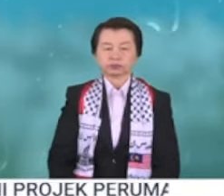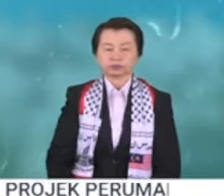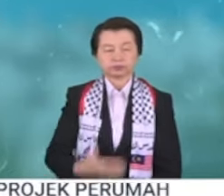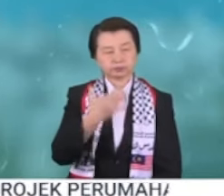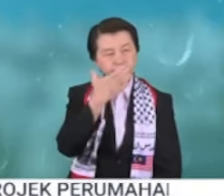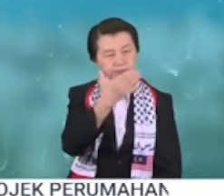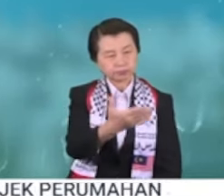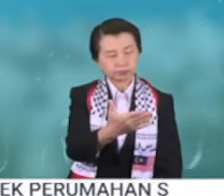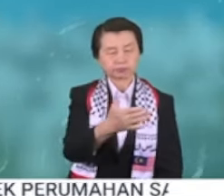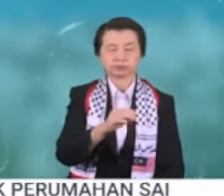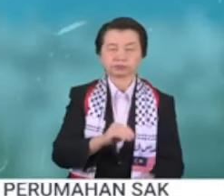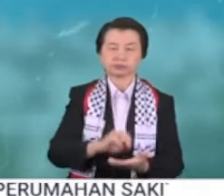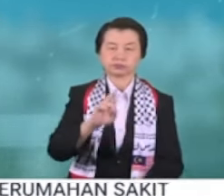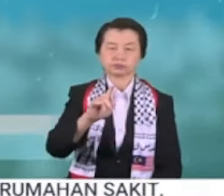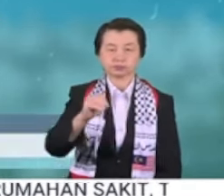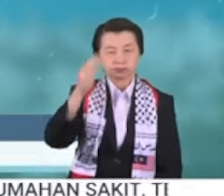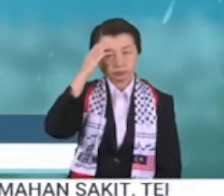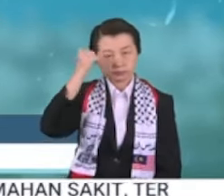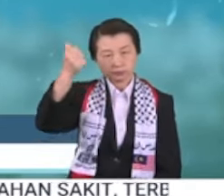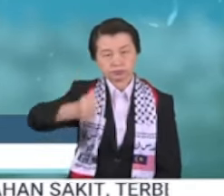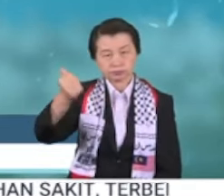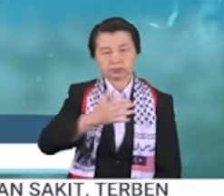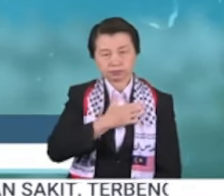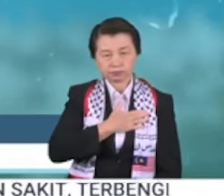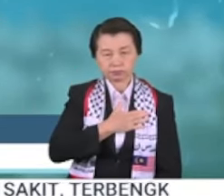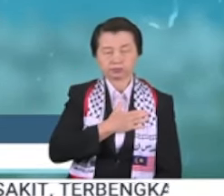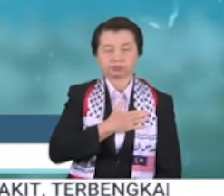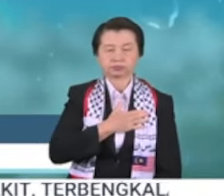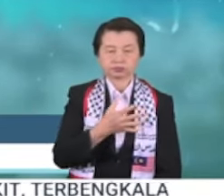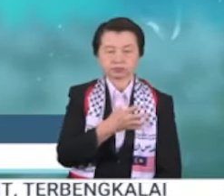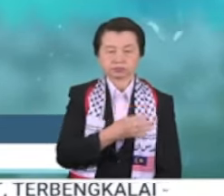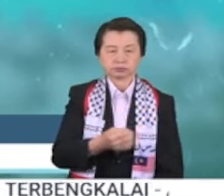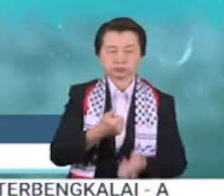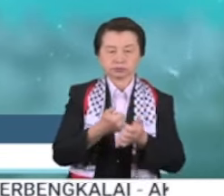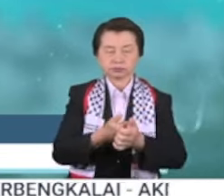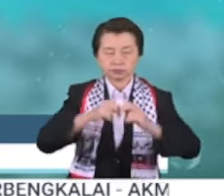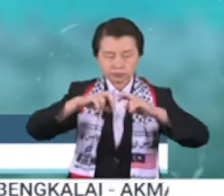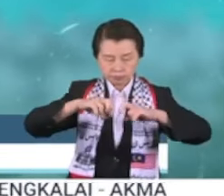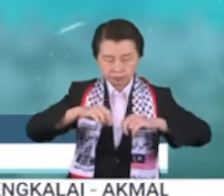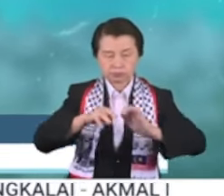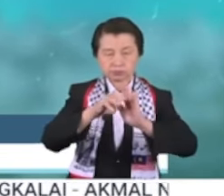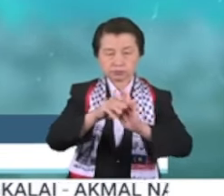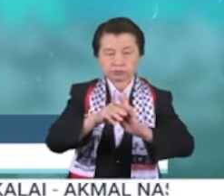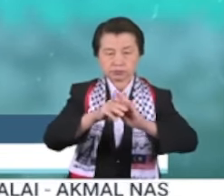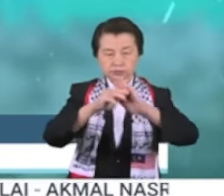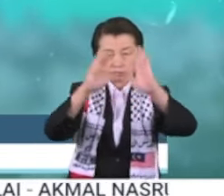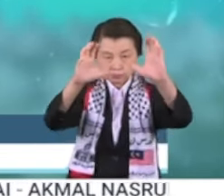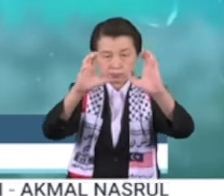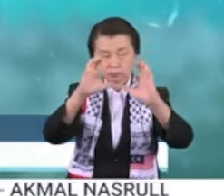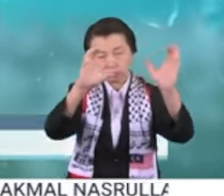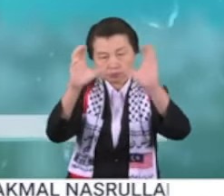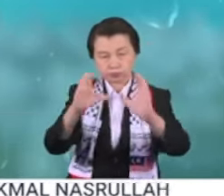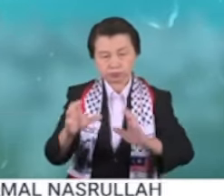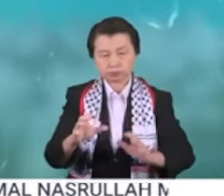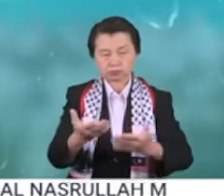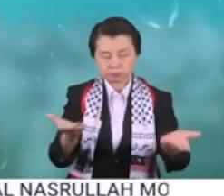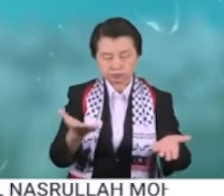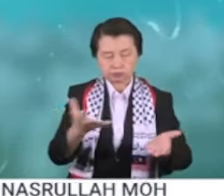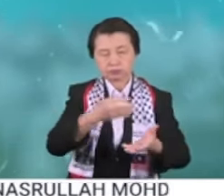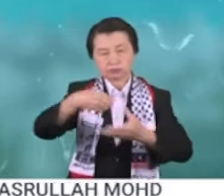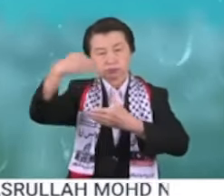Baik, terima kasih kepada Zahira di Angkasa Puri. Assalamualaikum dan salam sejahtera. Berdasarkan analisis model-model cuaca tempatan dan juga